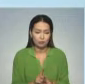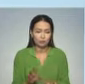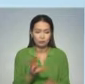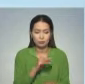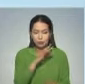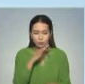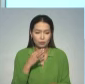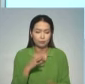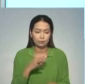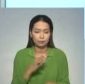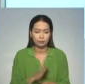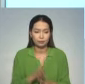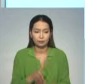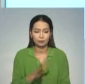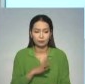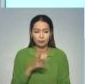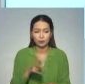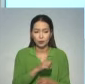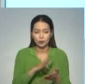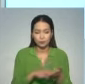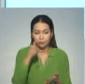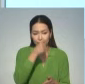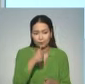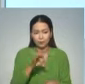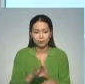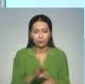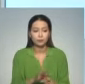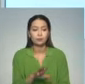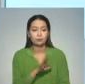үшін арнай келіпті. 2019-да ауырған,